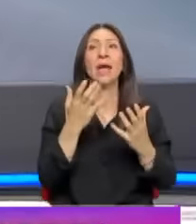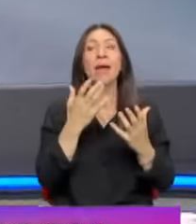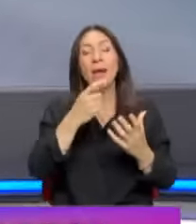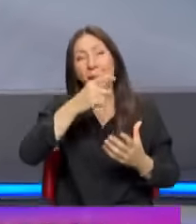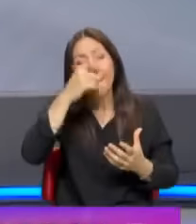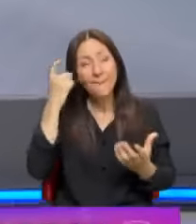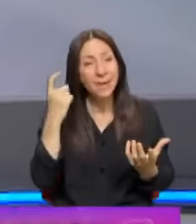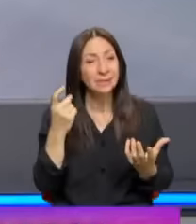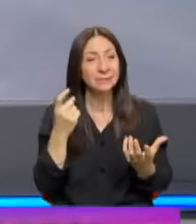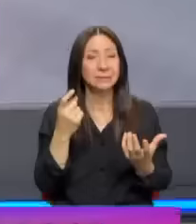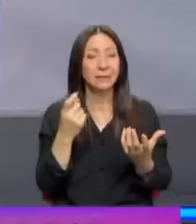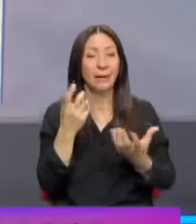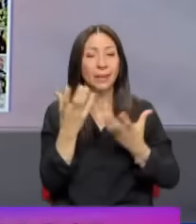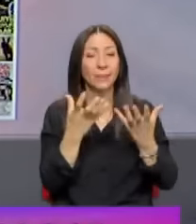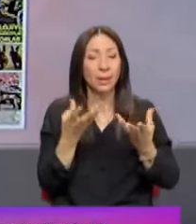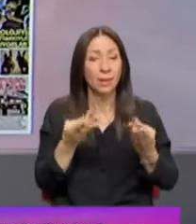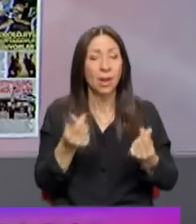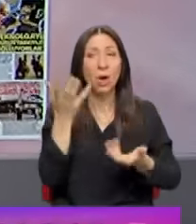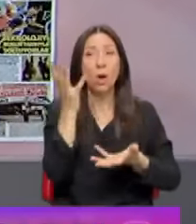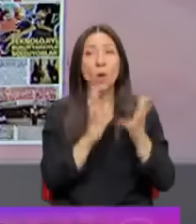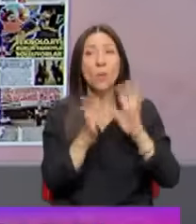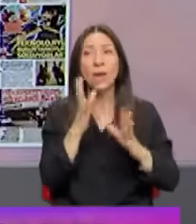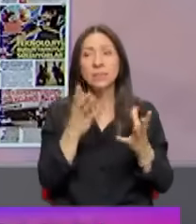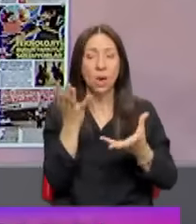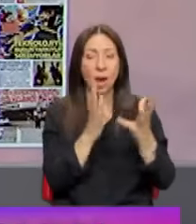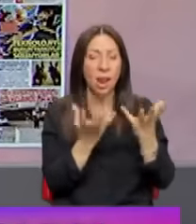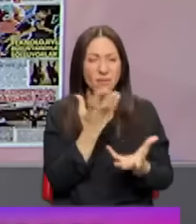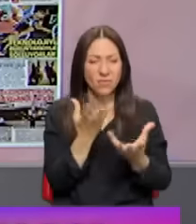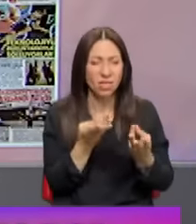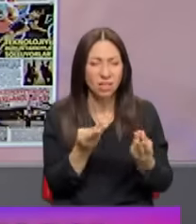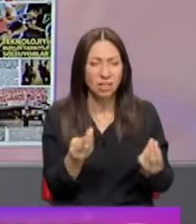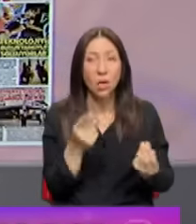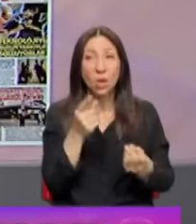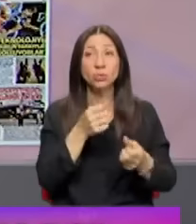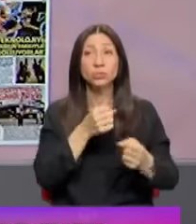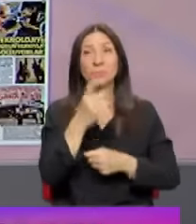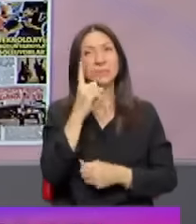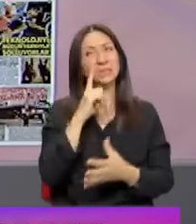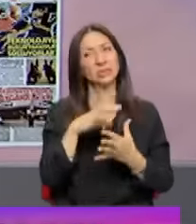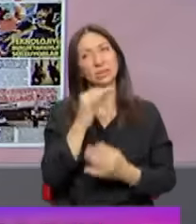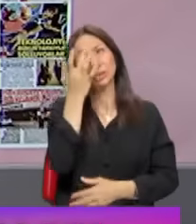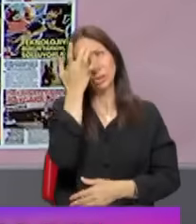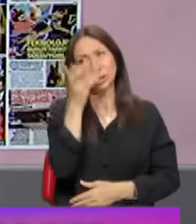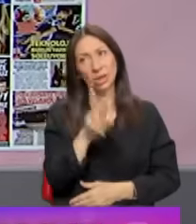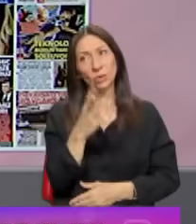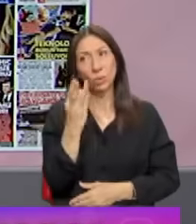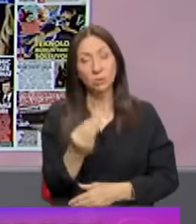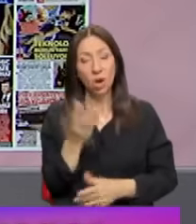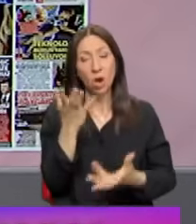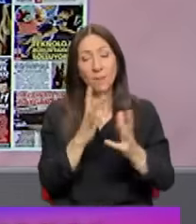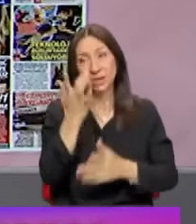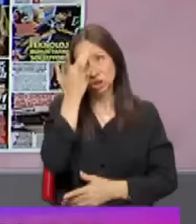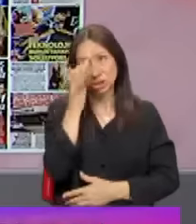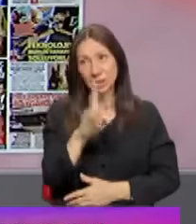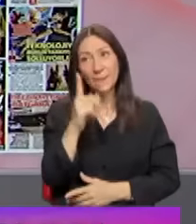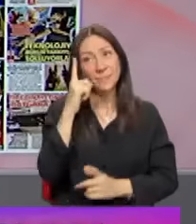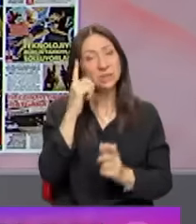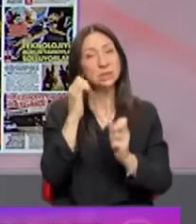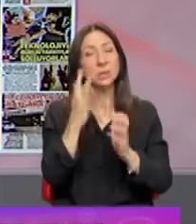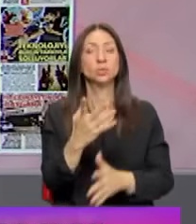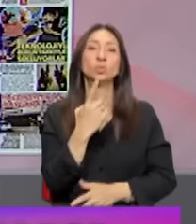emek, alevlere teslim olan ormanlar ve o mücadele için orada bulunan bir kişinin şehit olması, orman şehidi.